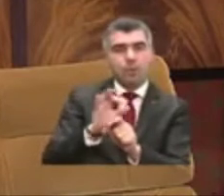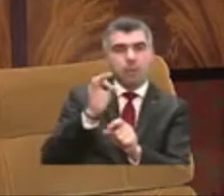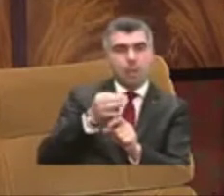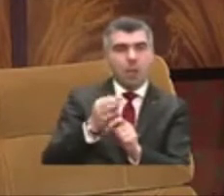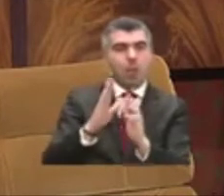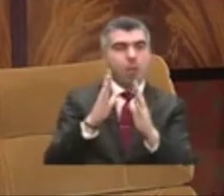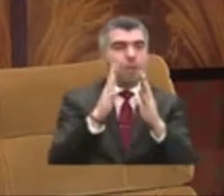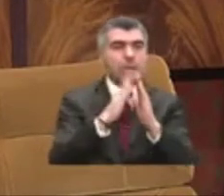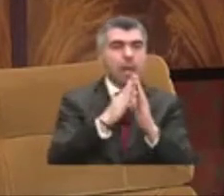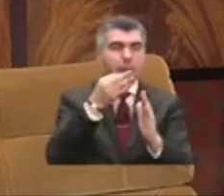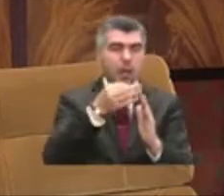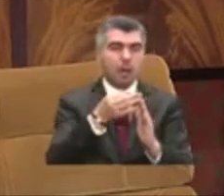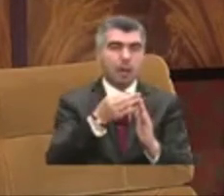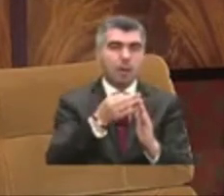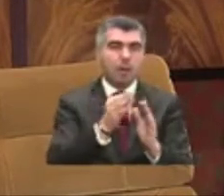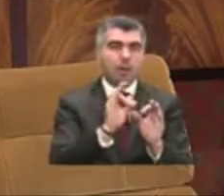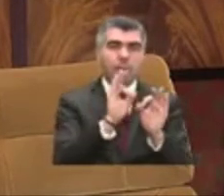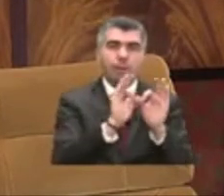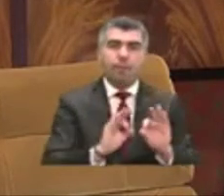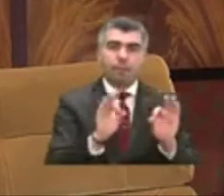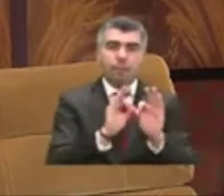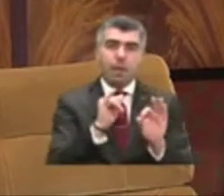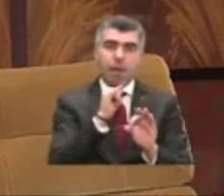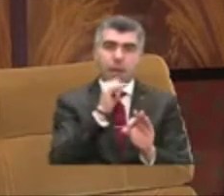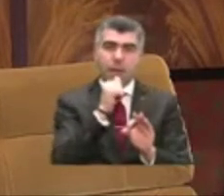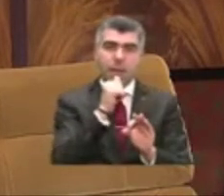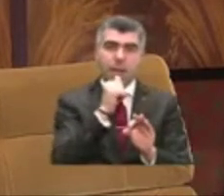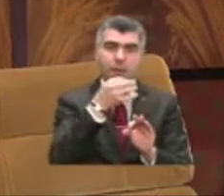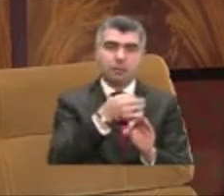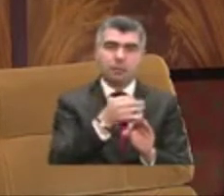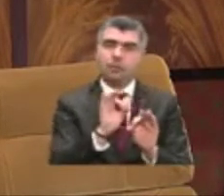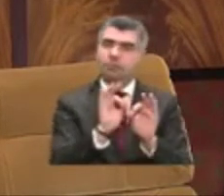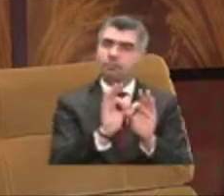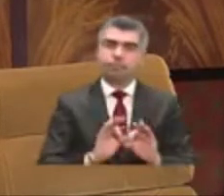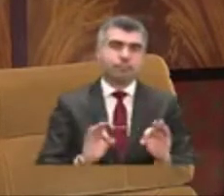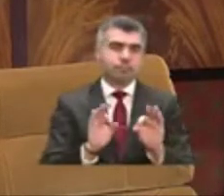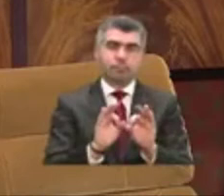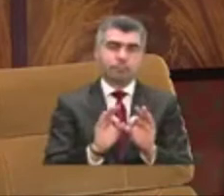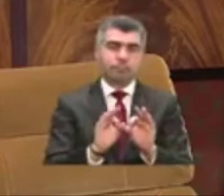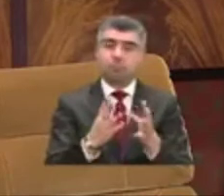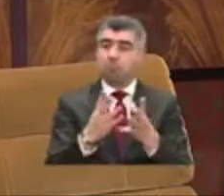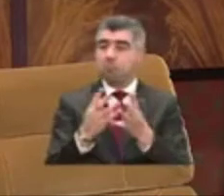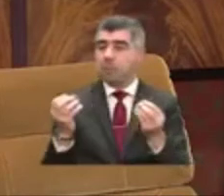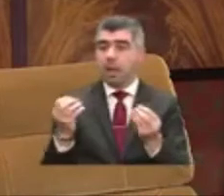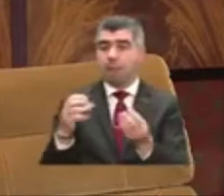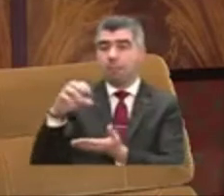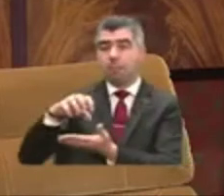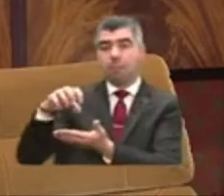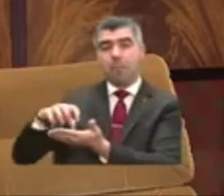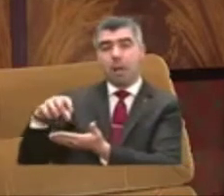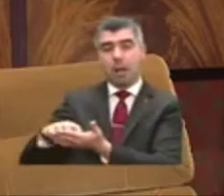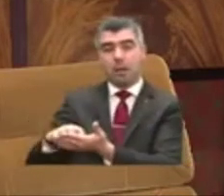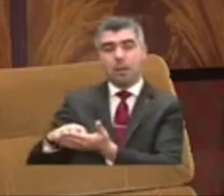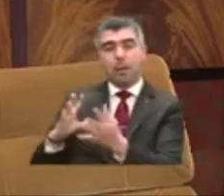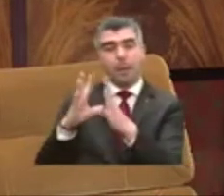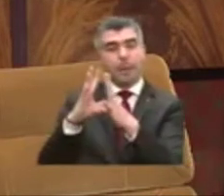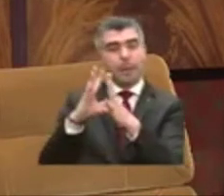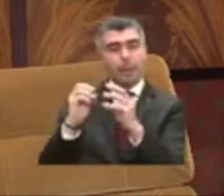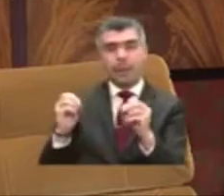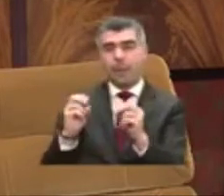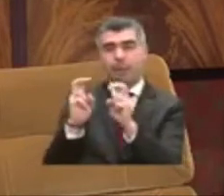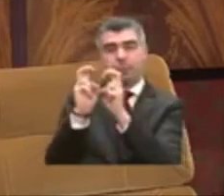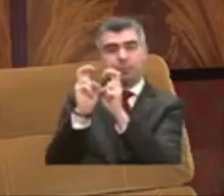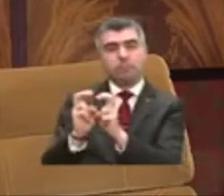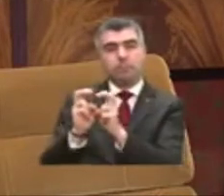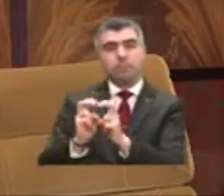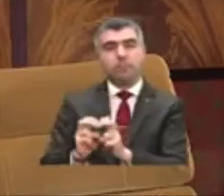في مناطقهم دون أمن مائي. سيد الوزير، عدد كبير من الأقاليم اليوم كيعرف واحد النقص حاد من الماء السقي